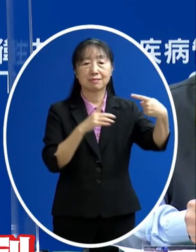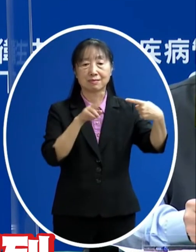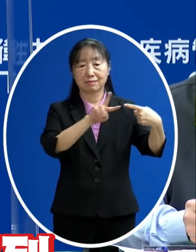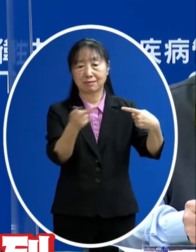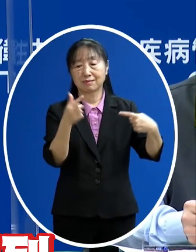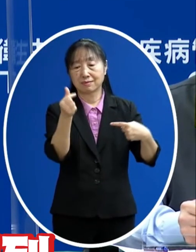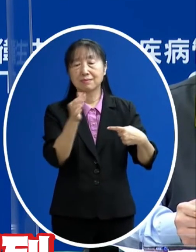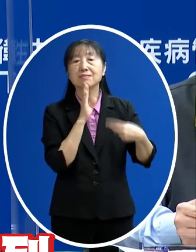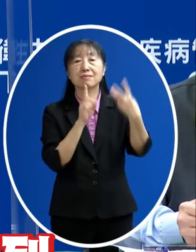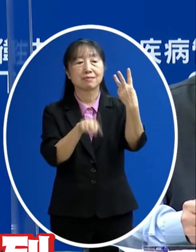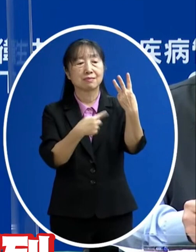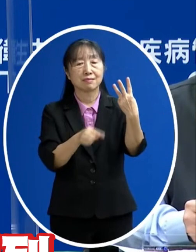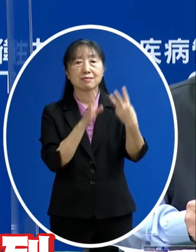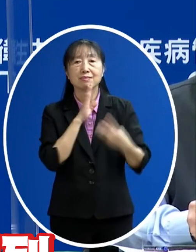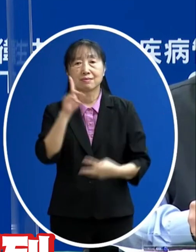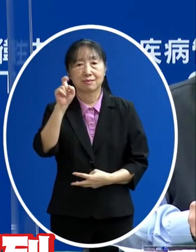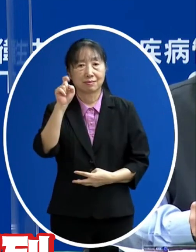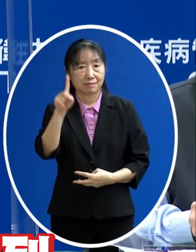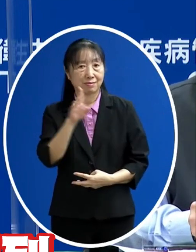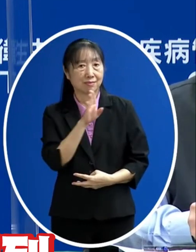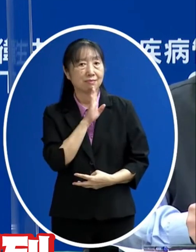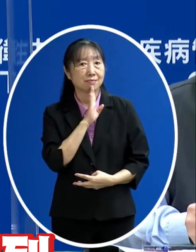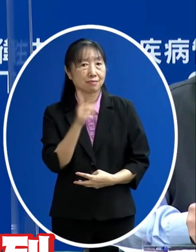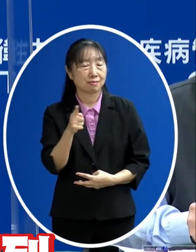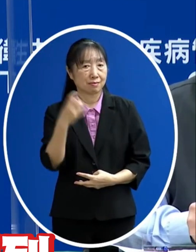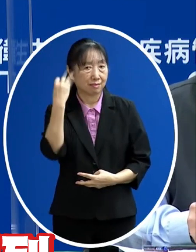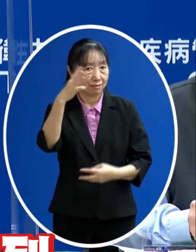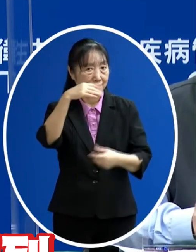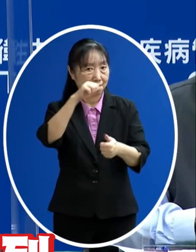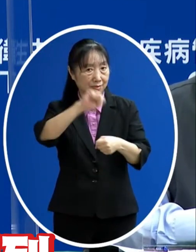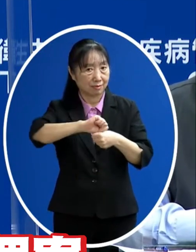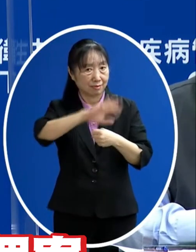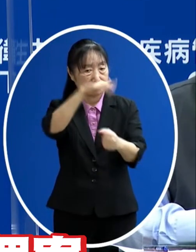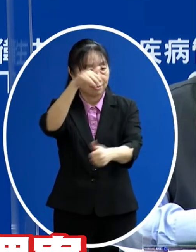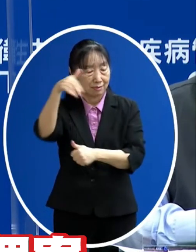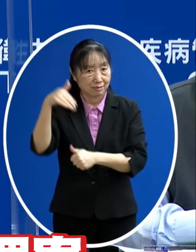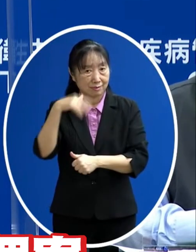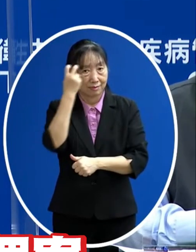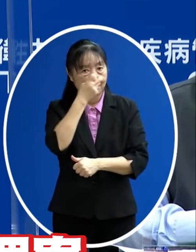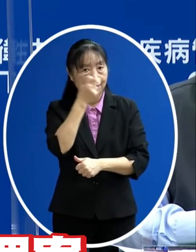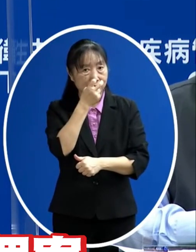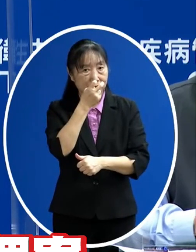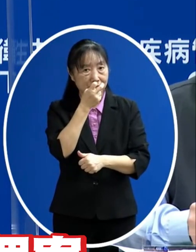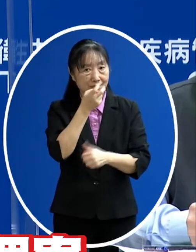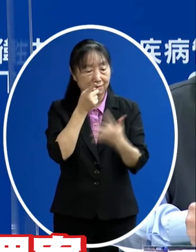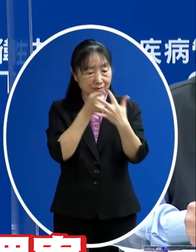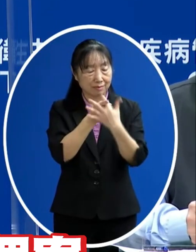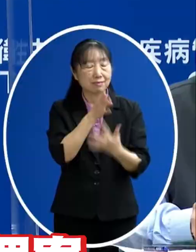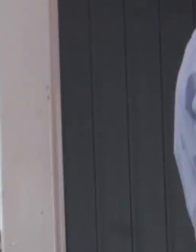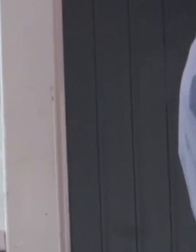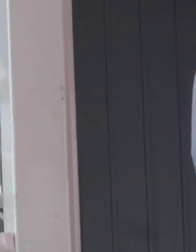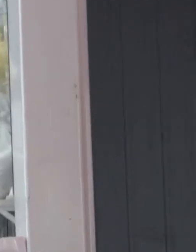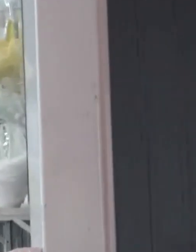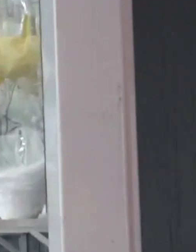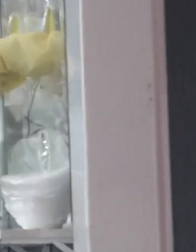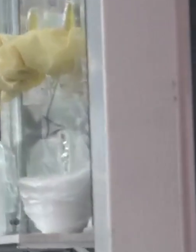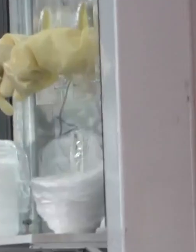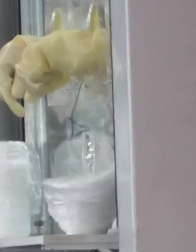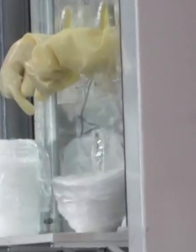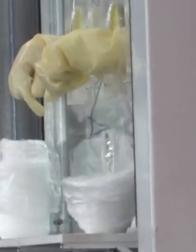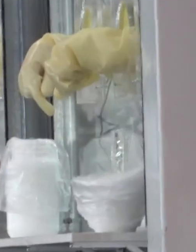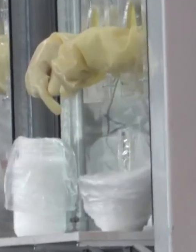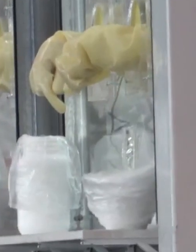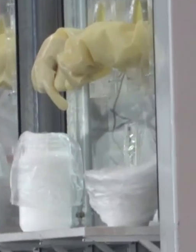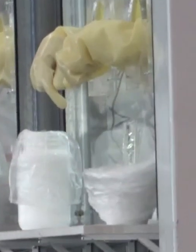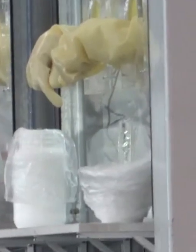句话十一个，是相对新框列，那验出来是阳性的个案。 疫情指挥中心